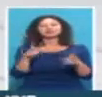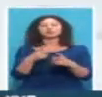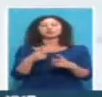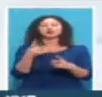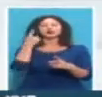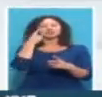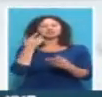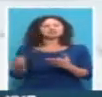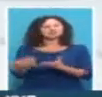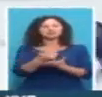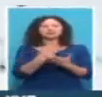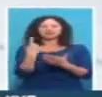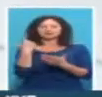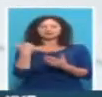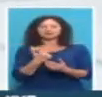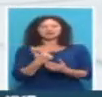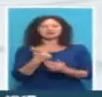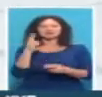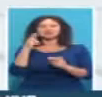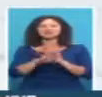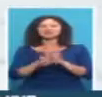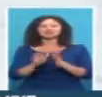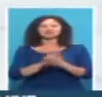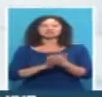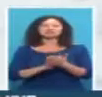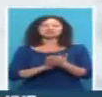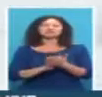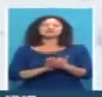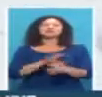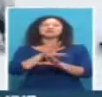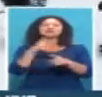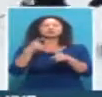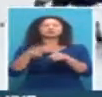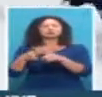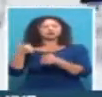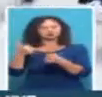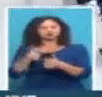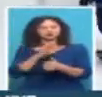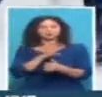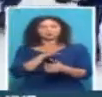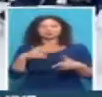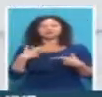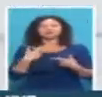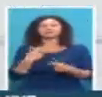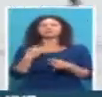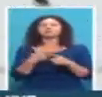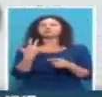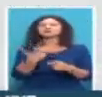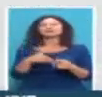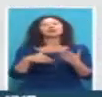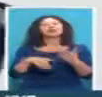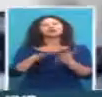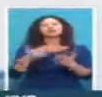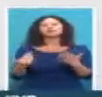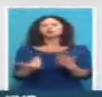во всех матчах недели и не завершил ни один из матчей с отрицательным показателем полезности при общем показателе плюс 3. Лучшим новичком